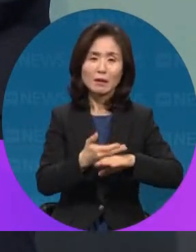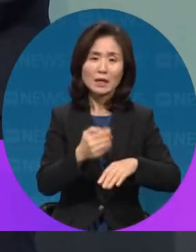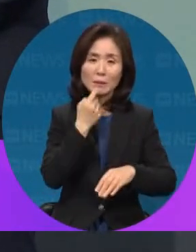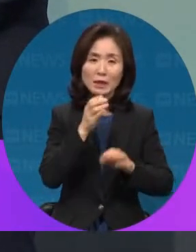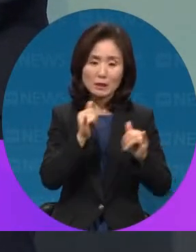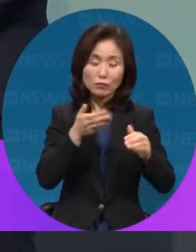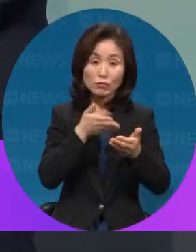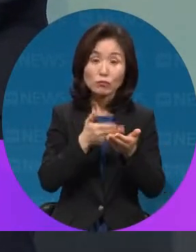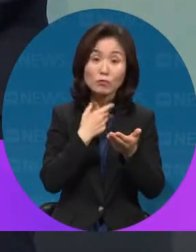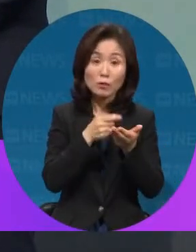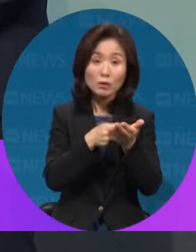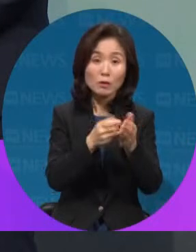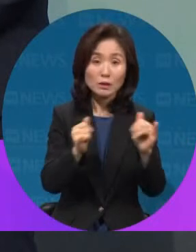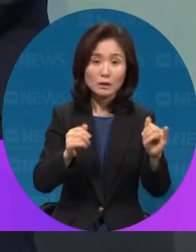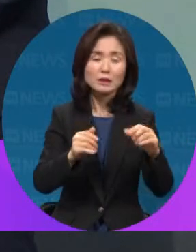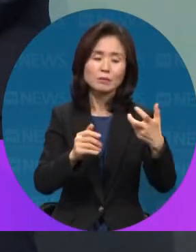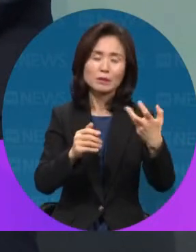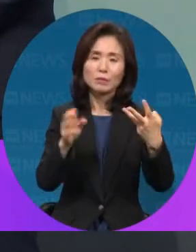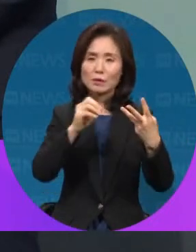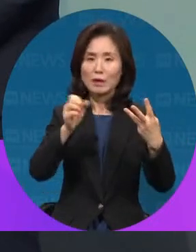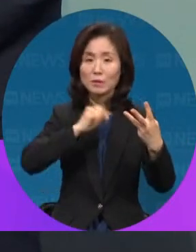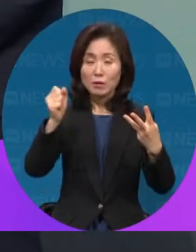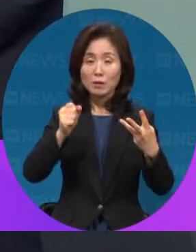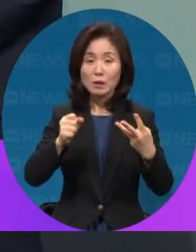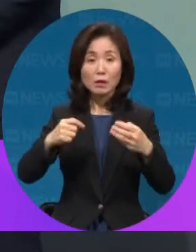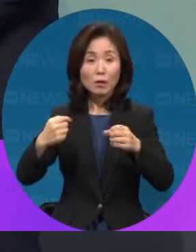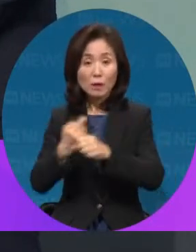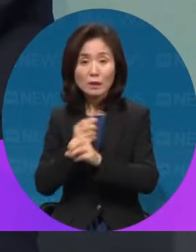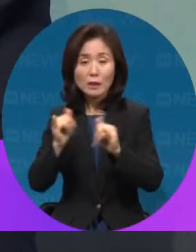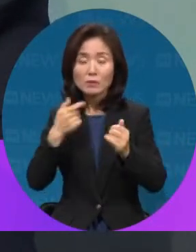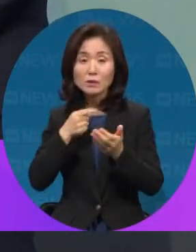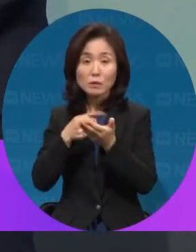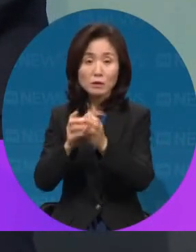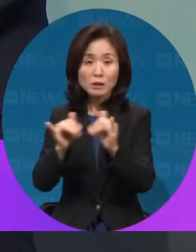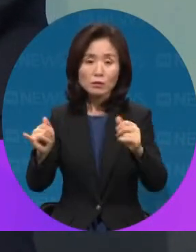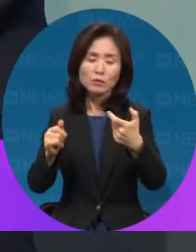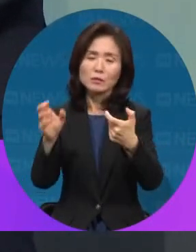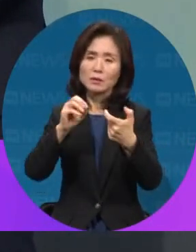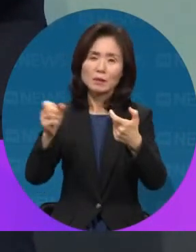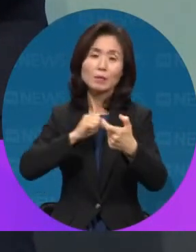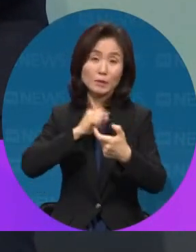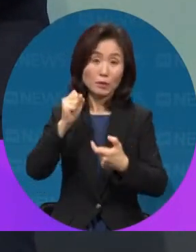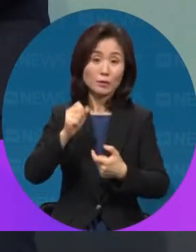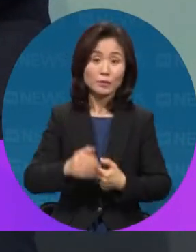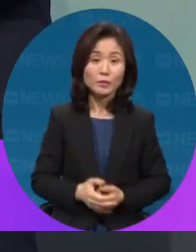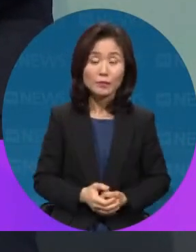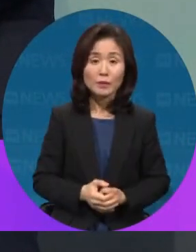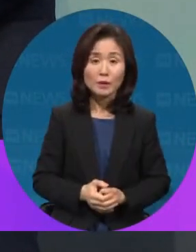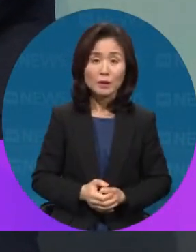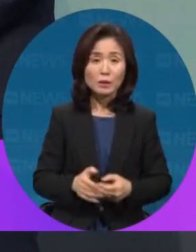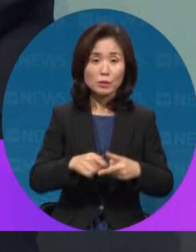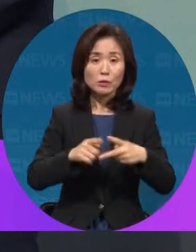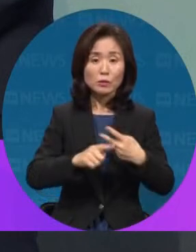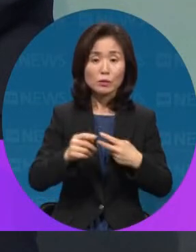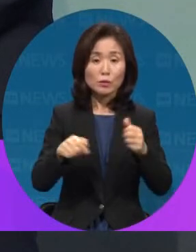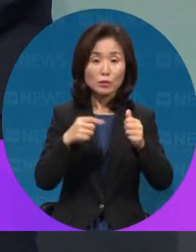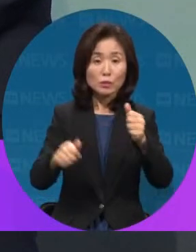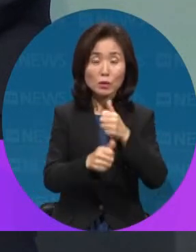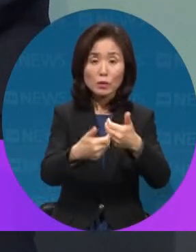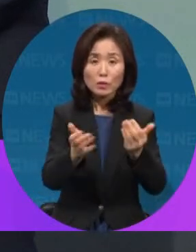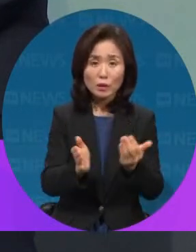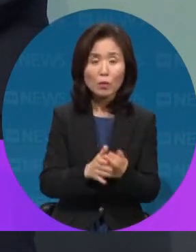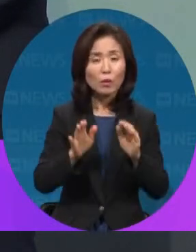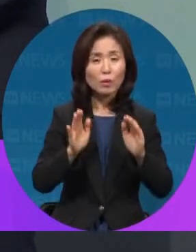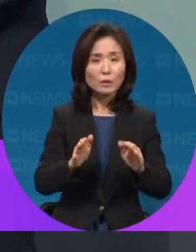73% 가 합격을 하는 반면에 b 백인 지원자는 60% 만 합격을 하고 있습니다 2초정도 교육위원 에는 이르면